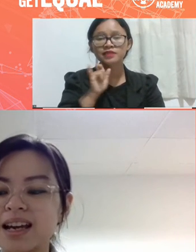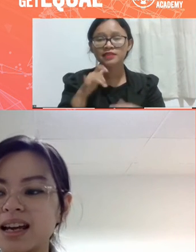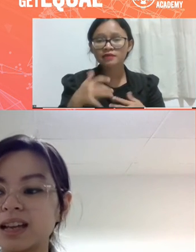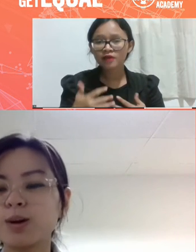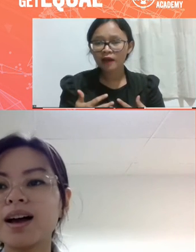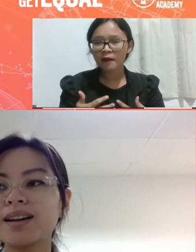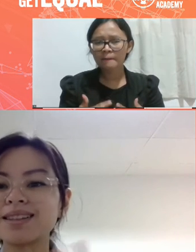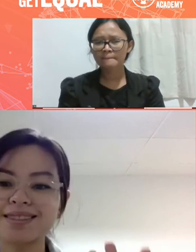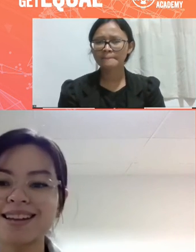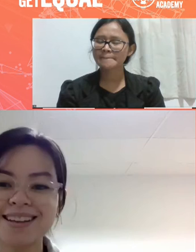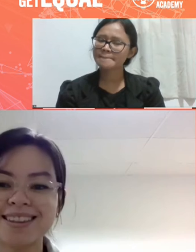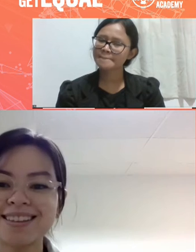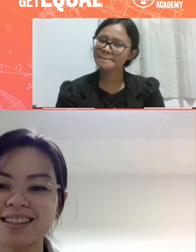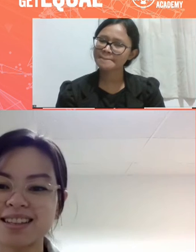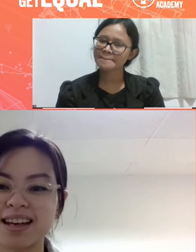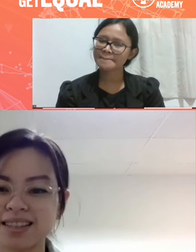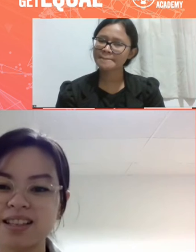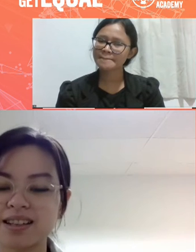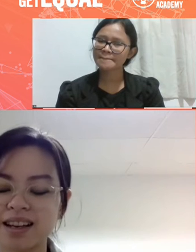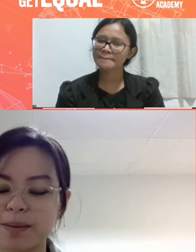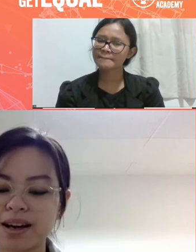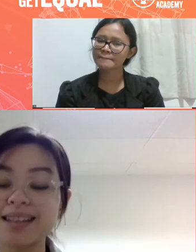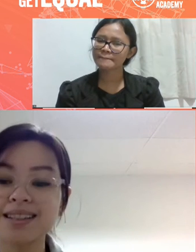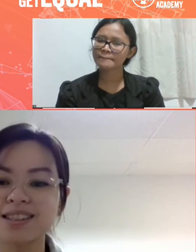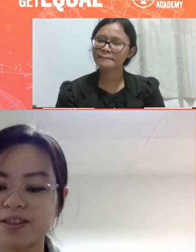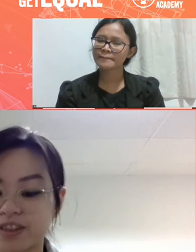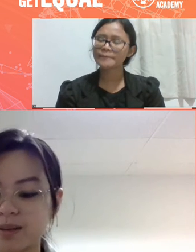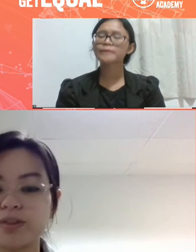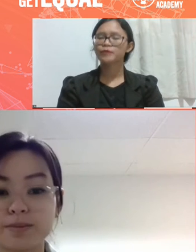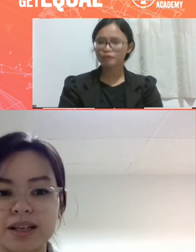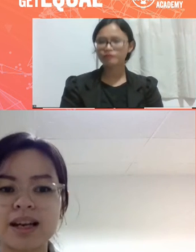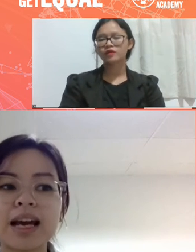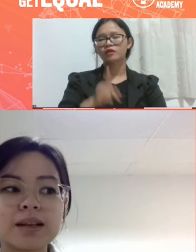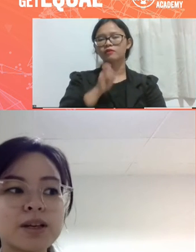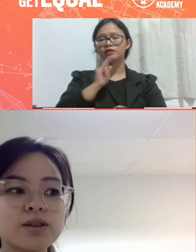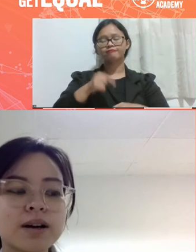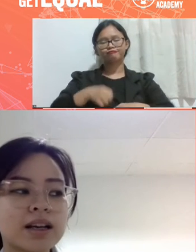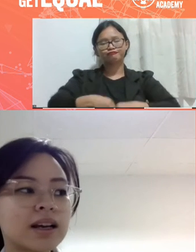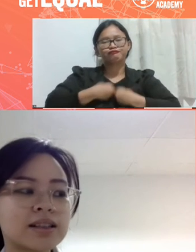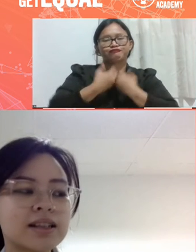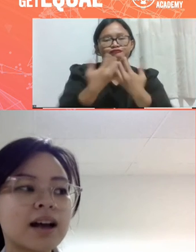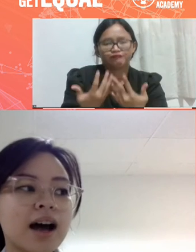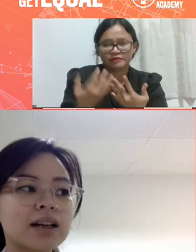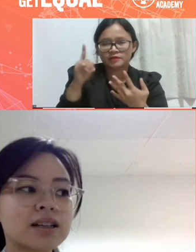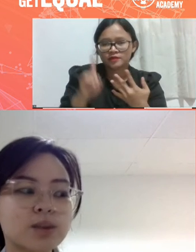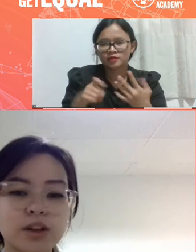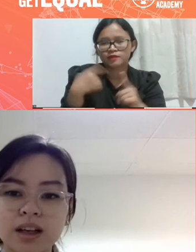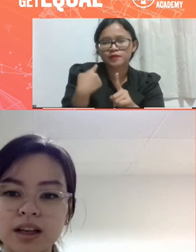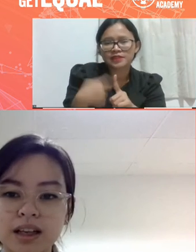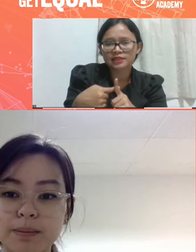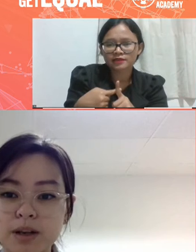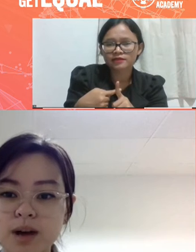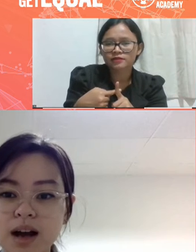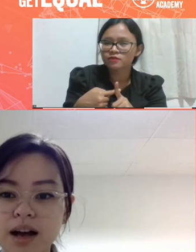Jadi itulah I think that's the essence of freedom of speech. Tapi juga apa